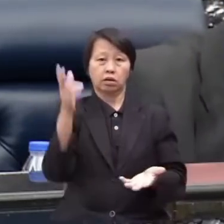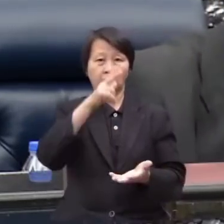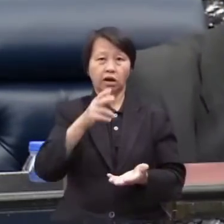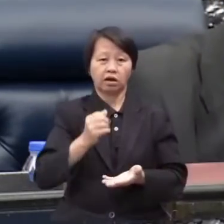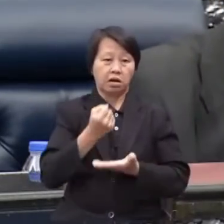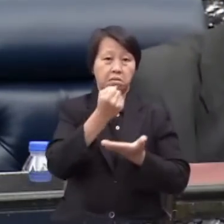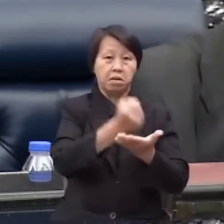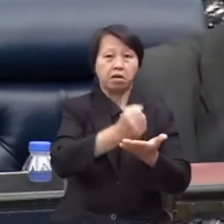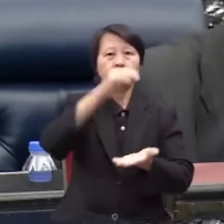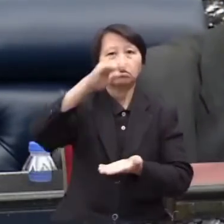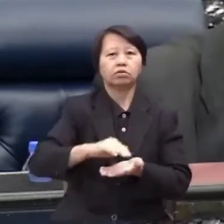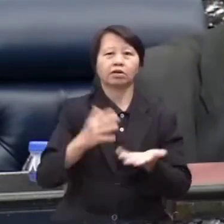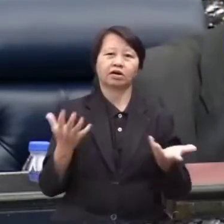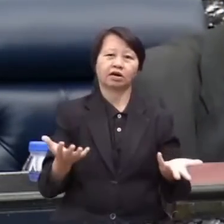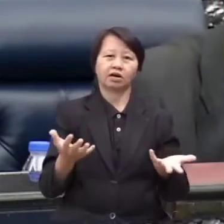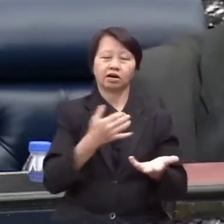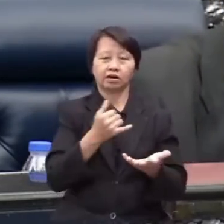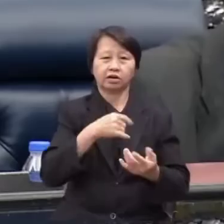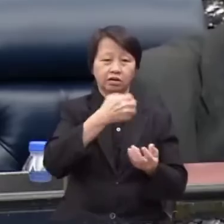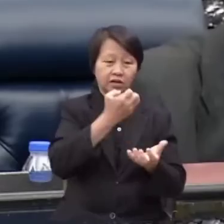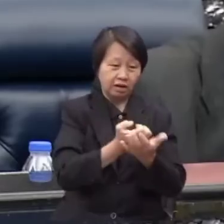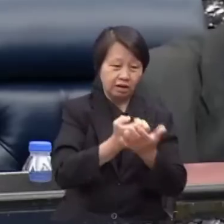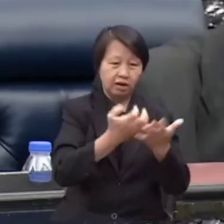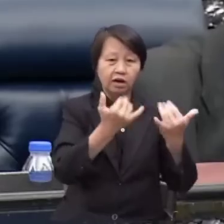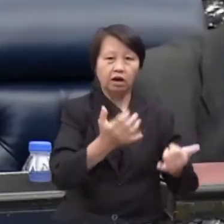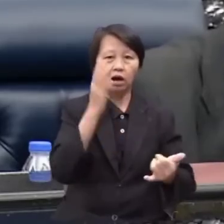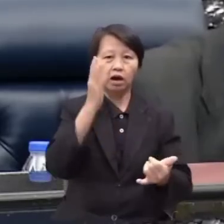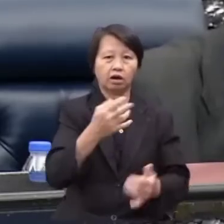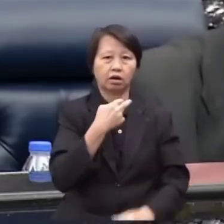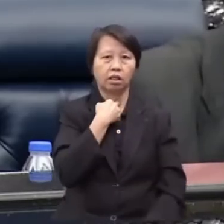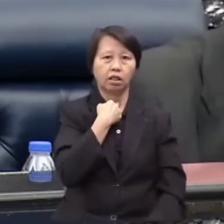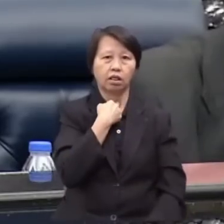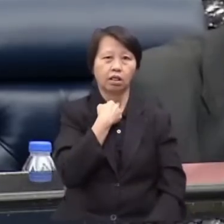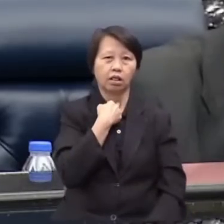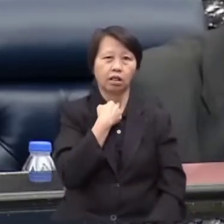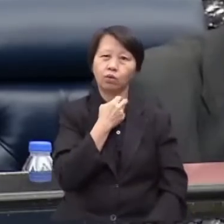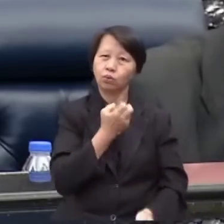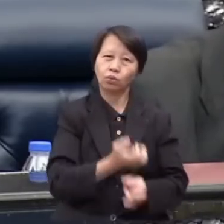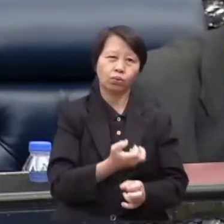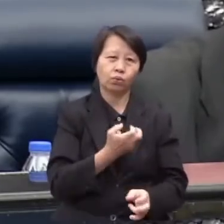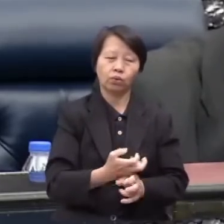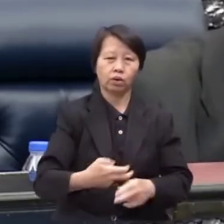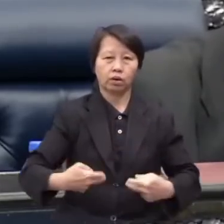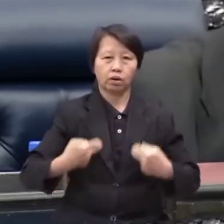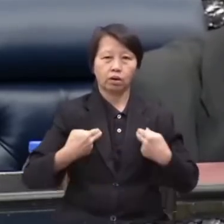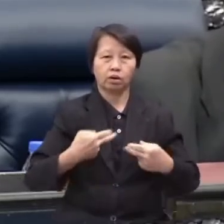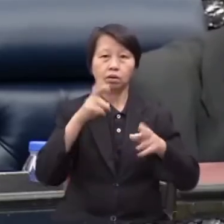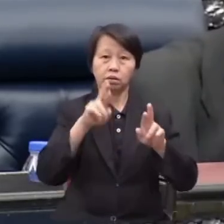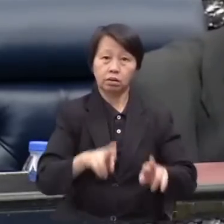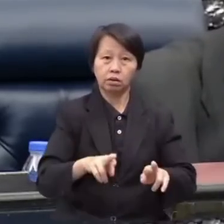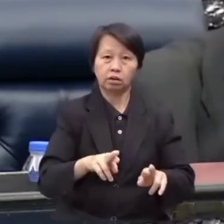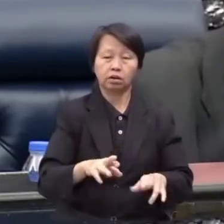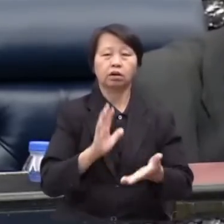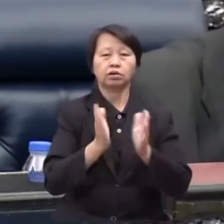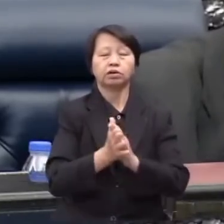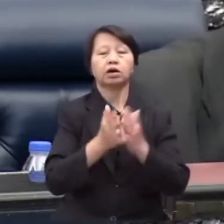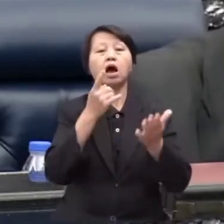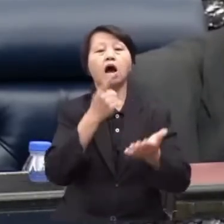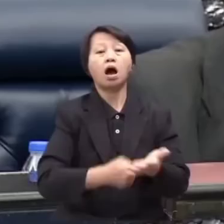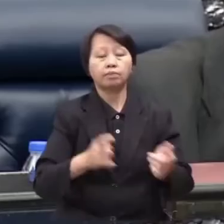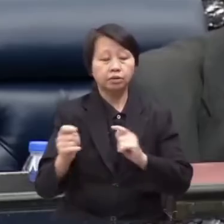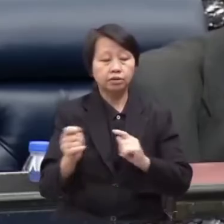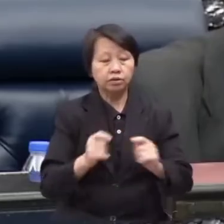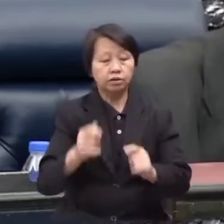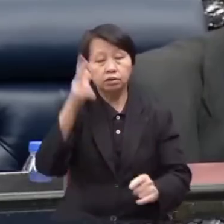subsidi serta situasi ekonomi semasa akan mencengkam kehidupan rakyat. Apakah tindakan kerajaan